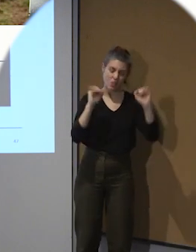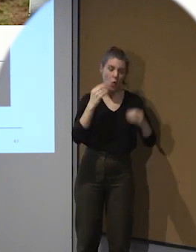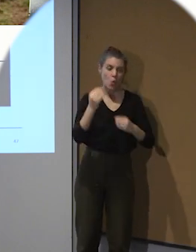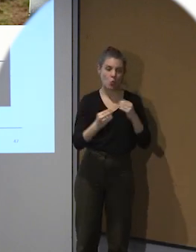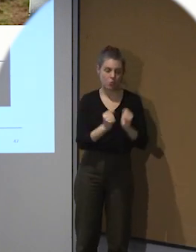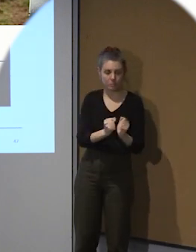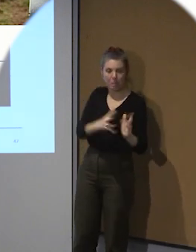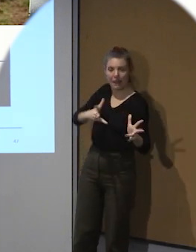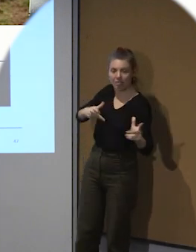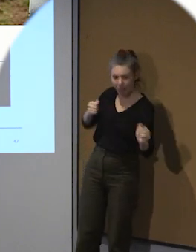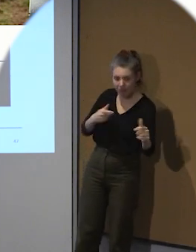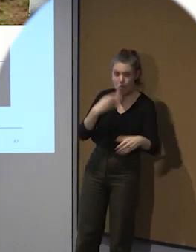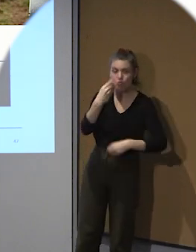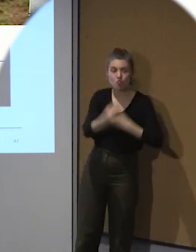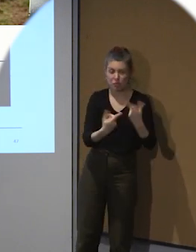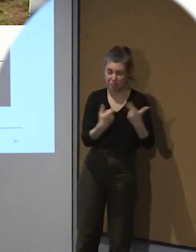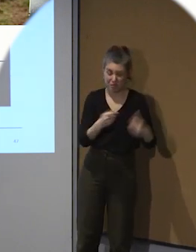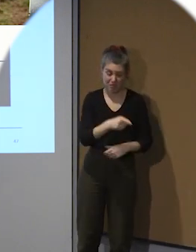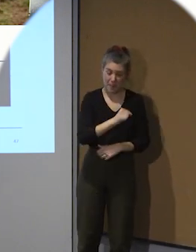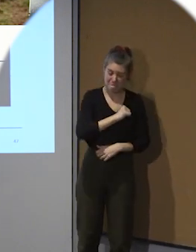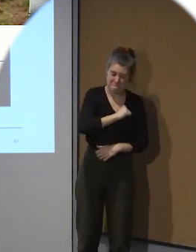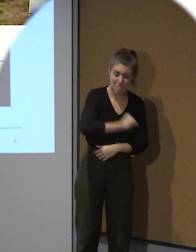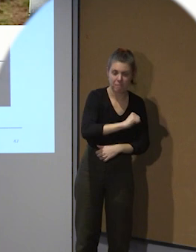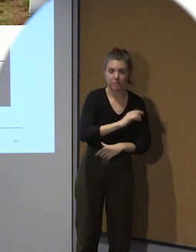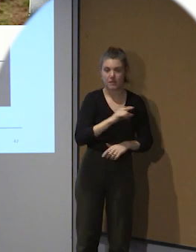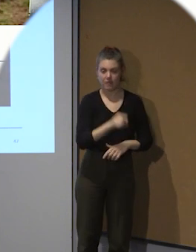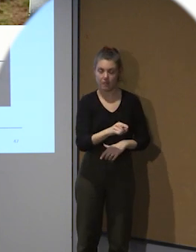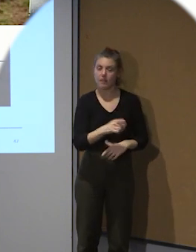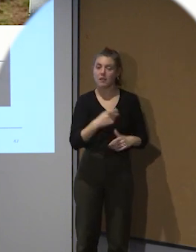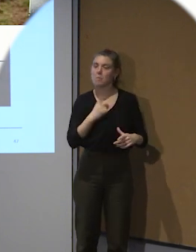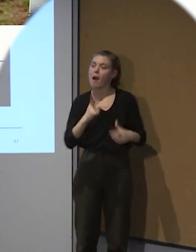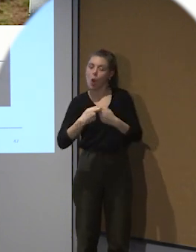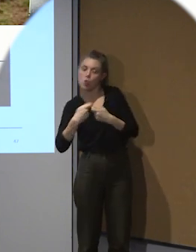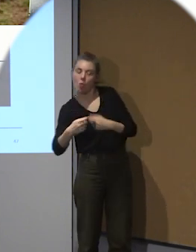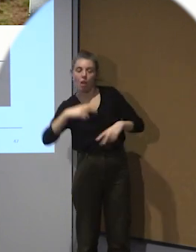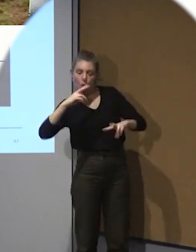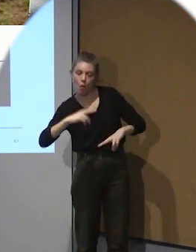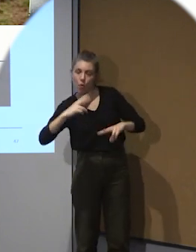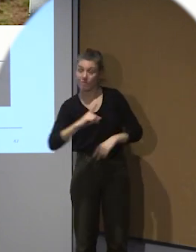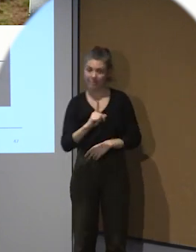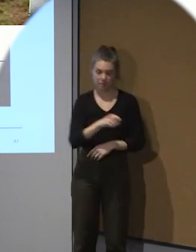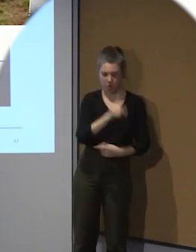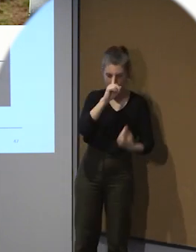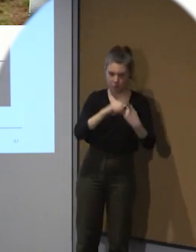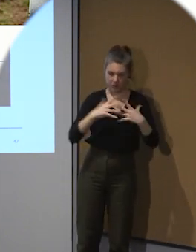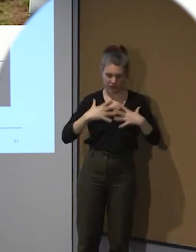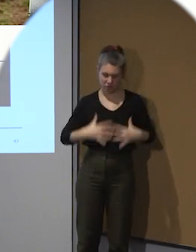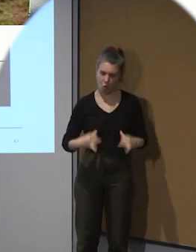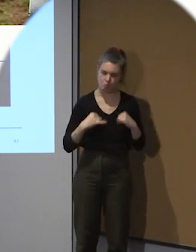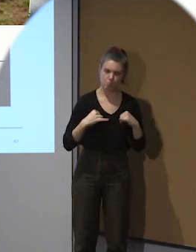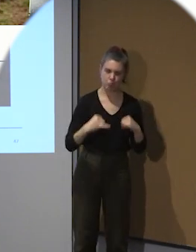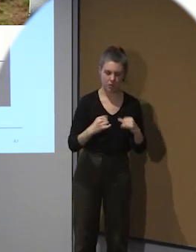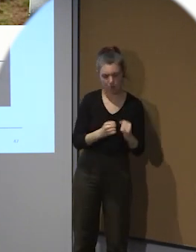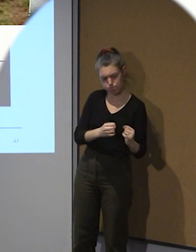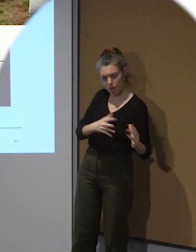pas renforcer, solliciter trop le côté cardio-respiratoire, on va solliciter surtout une puissance musculaire. Et